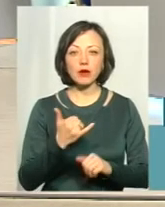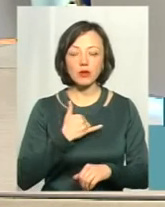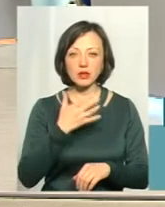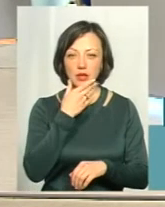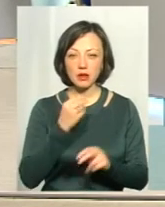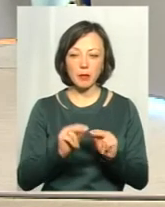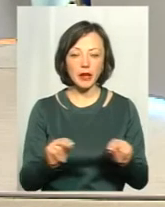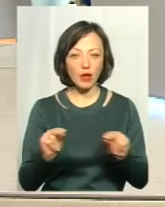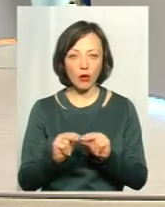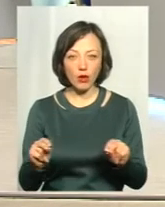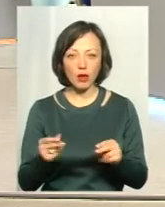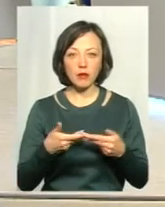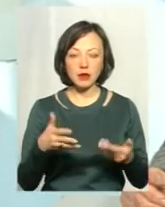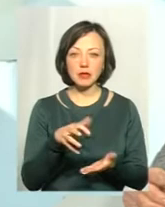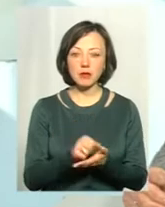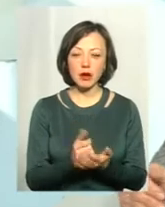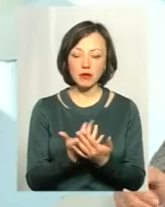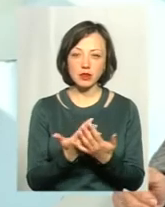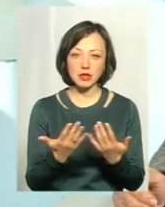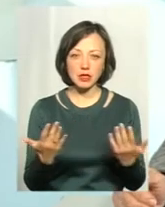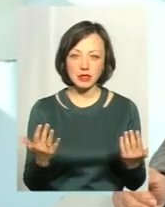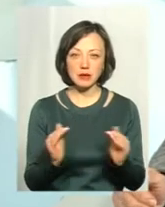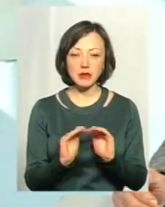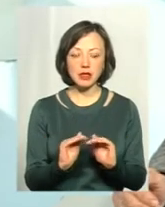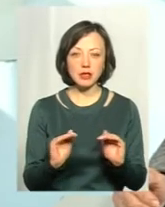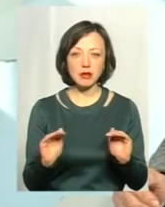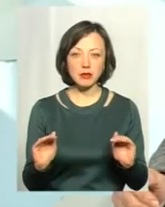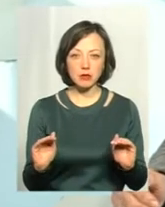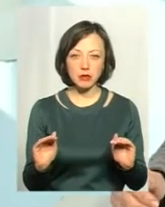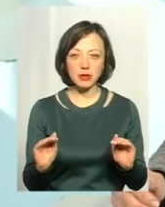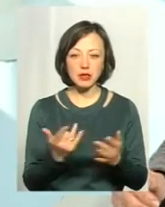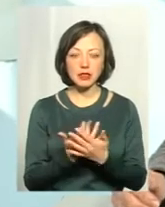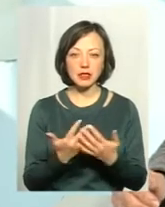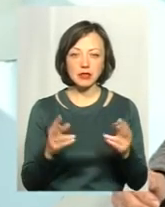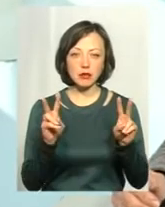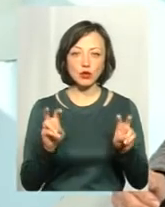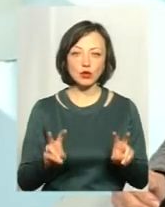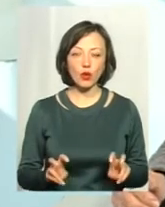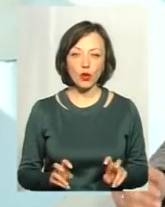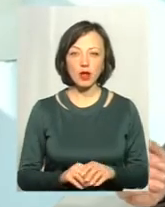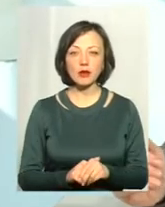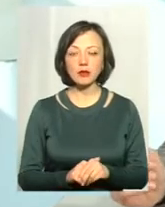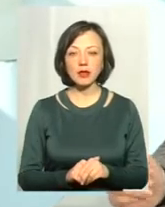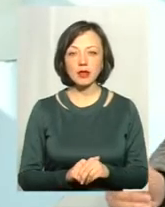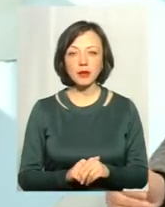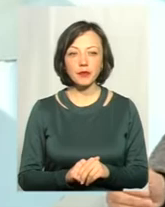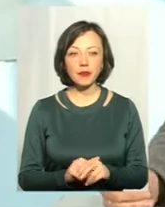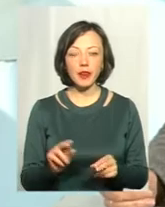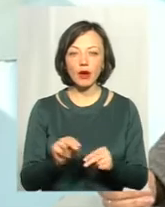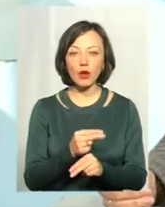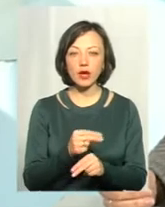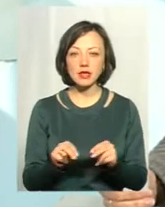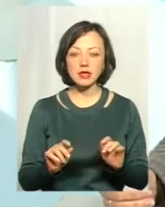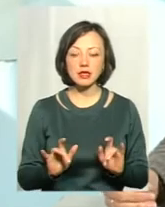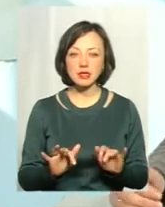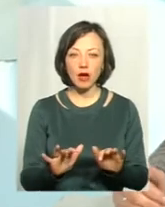гарні педагоги, ми займаємося з різними діточками, з різними нозологіями. І от корекційні